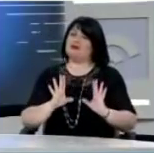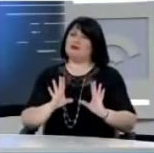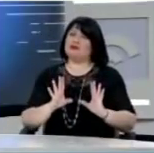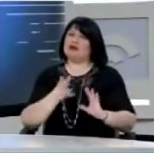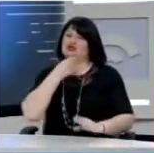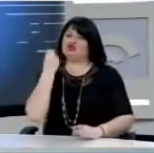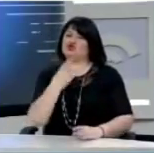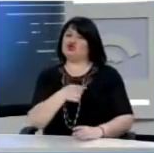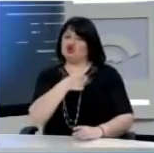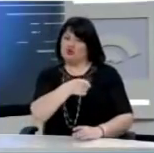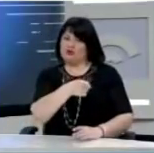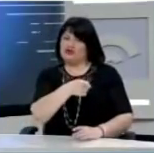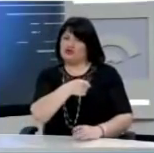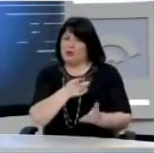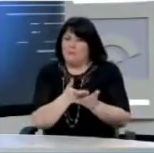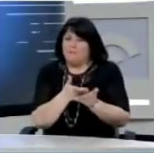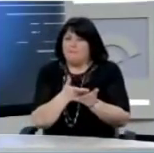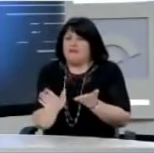κάνατε εσείς.